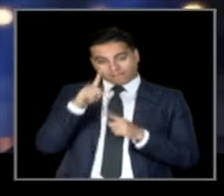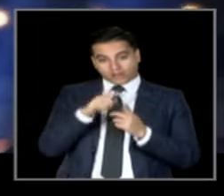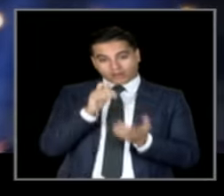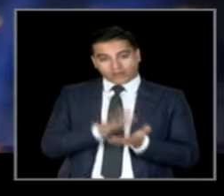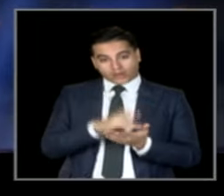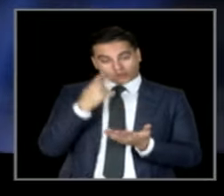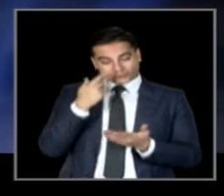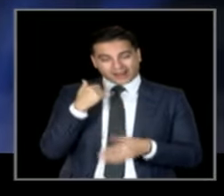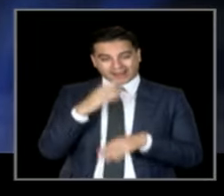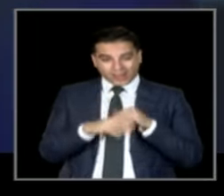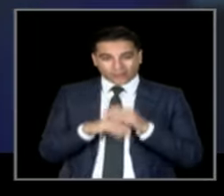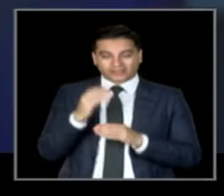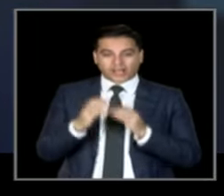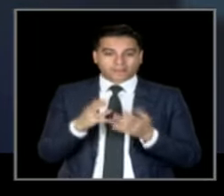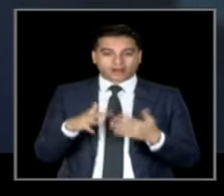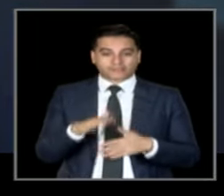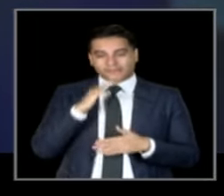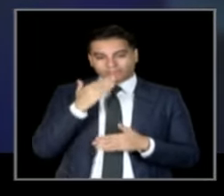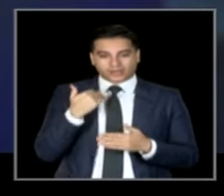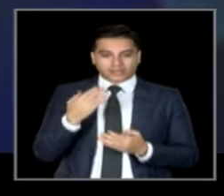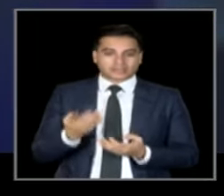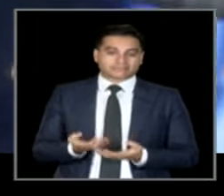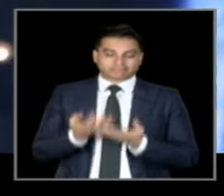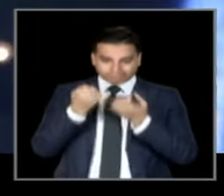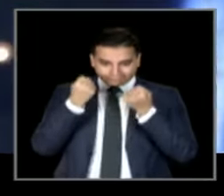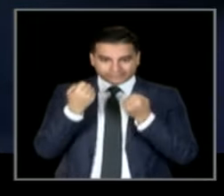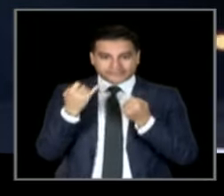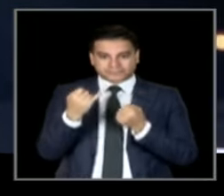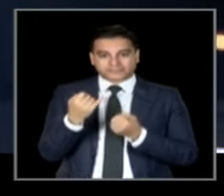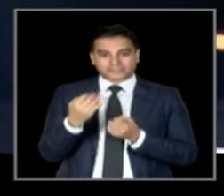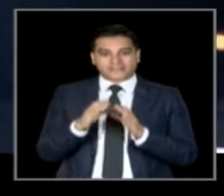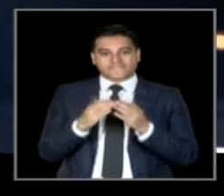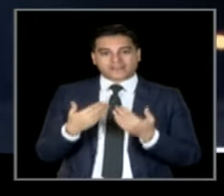أكيد. حاولت أنزل أجيب أكبر عدد من الإجابات والحمد لله قدرت أرجع ب 50 نقطة لفريقي.